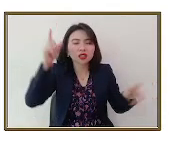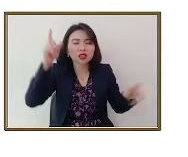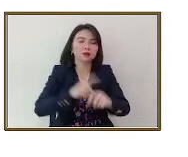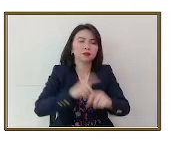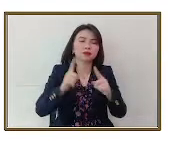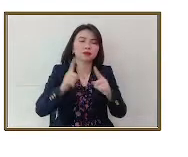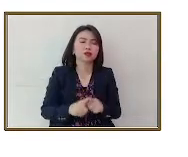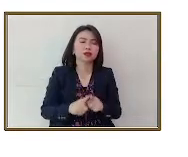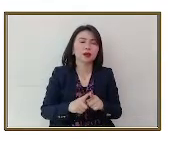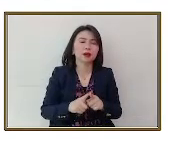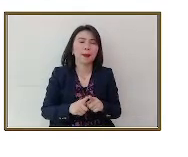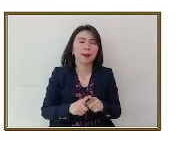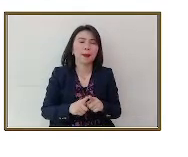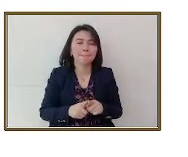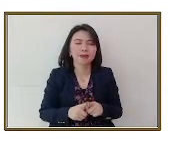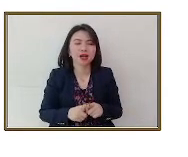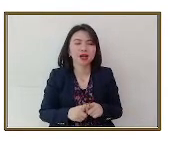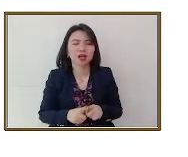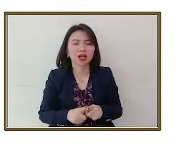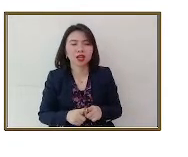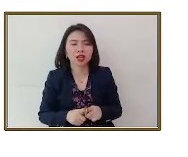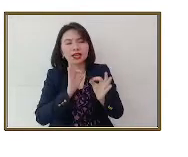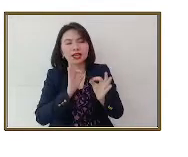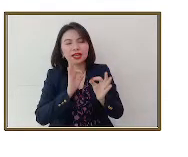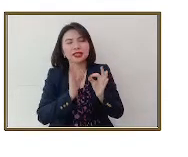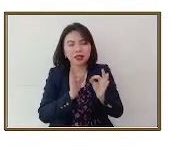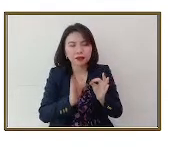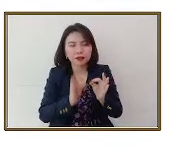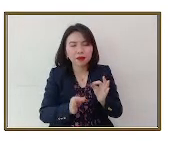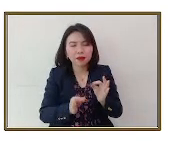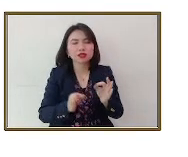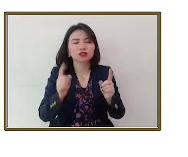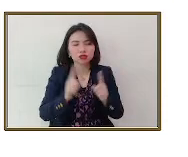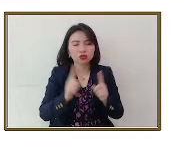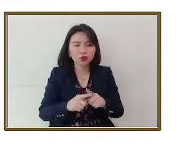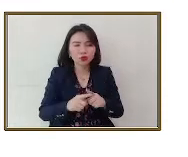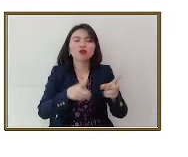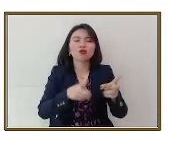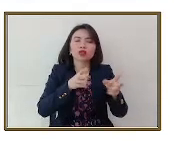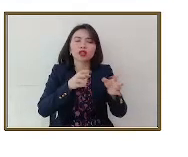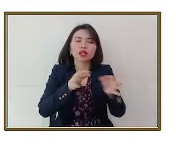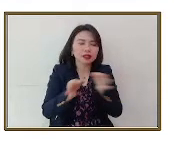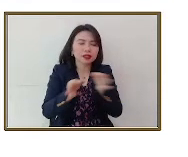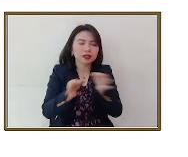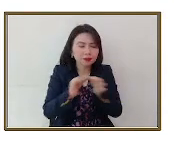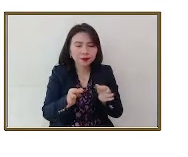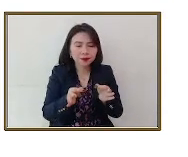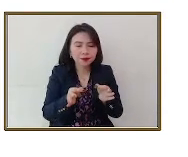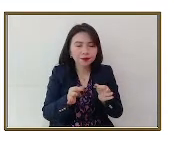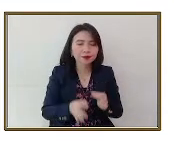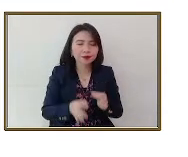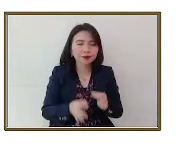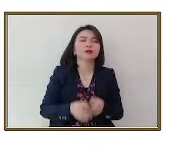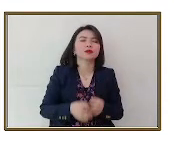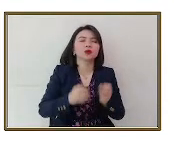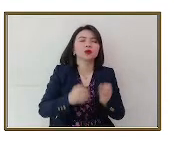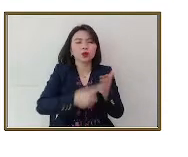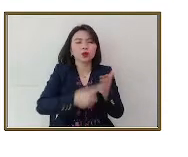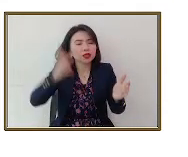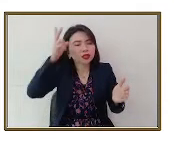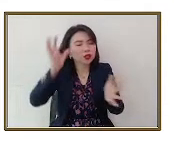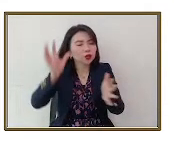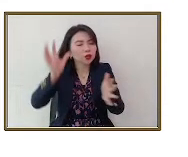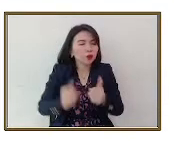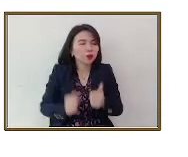po ay makapagpaliwanag pa ng ibang paliwanag or interpret ayon sa kanyang gustong mangyari sa buhay po